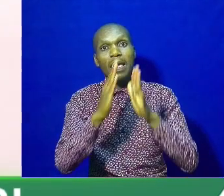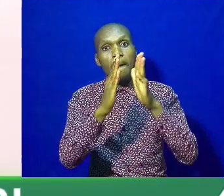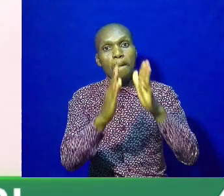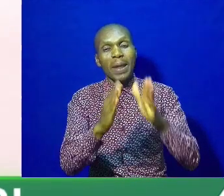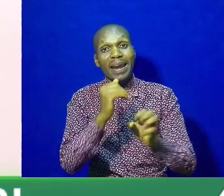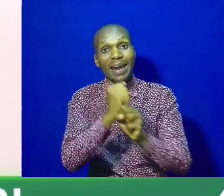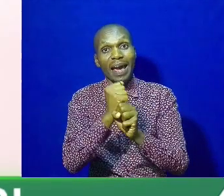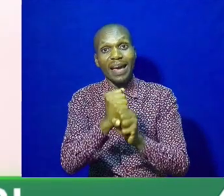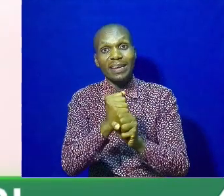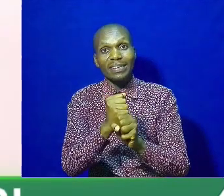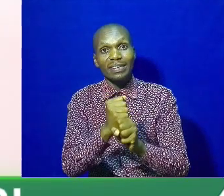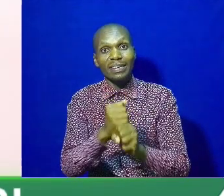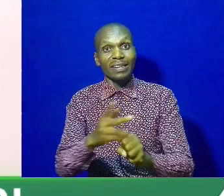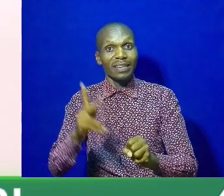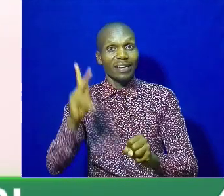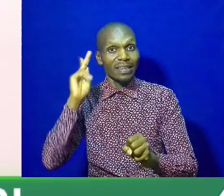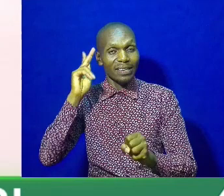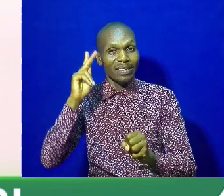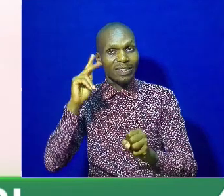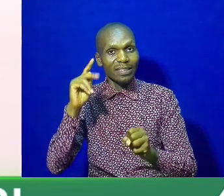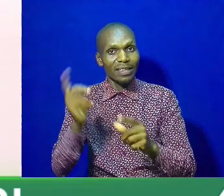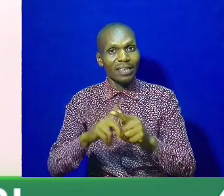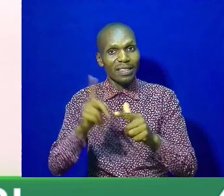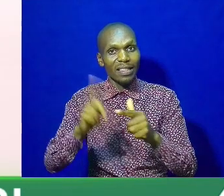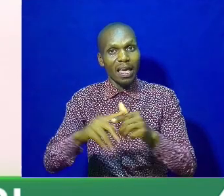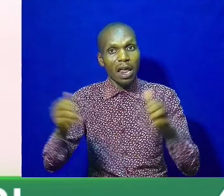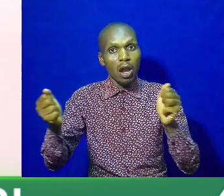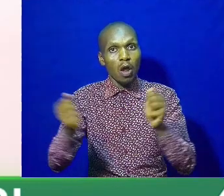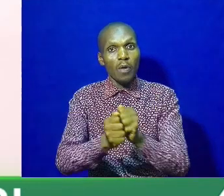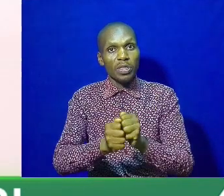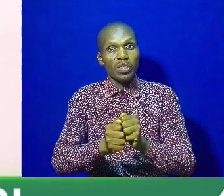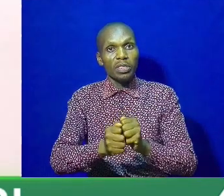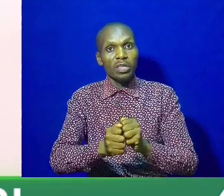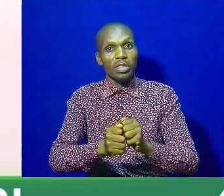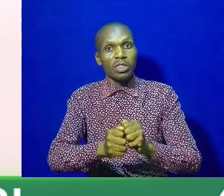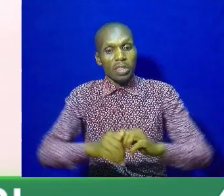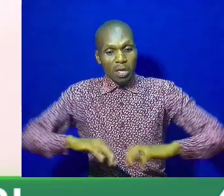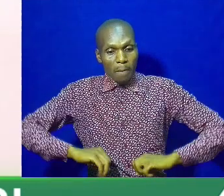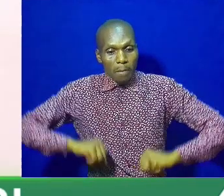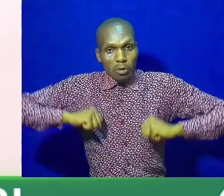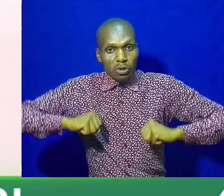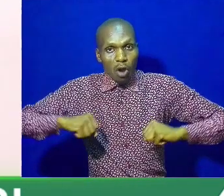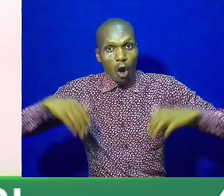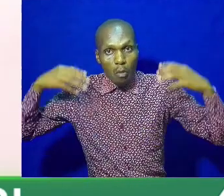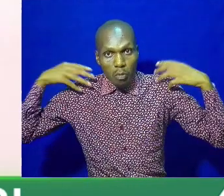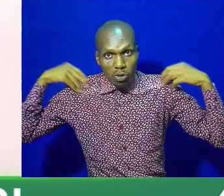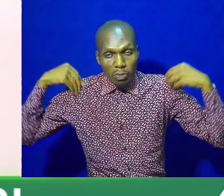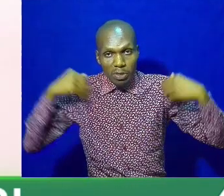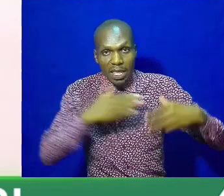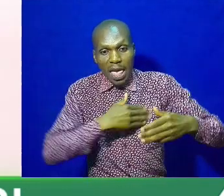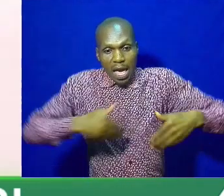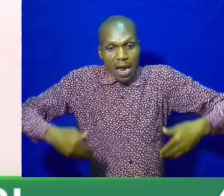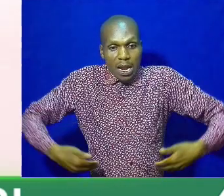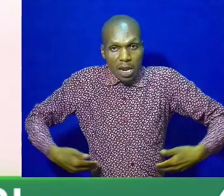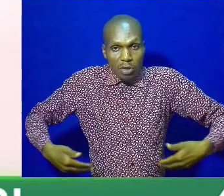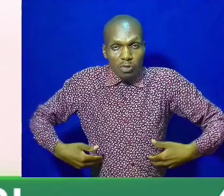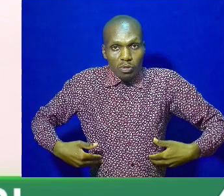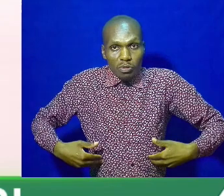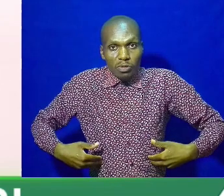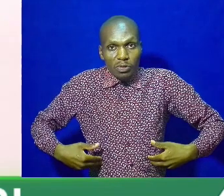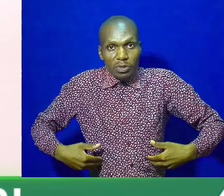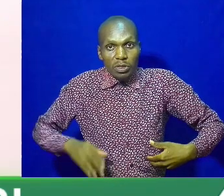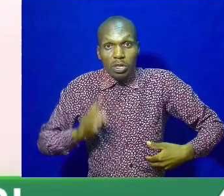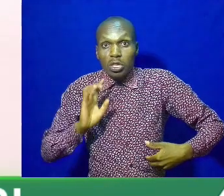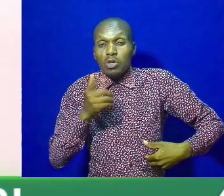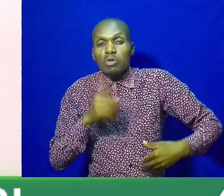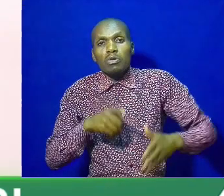chigo sorry kia Gusii Stadium ayangorengana numutineri we chigo sorry na mangana ya basae ase county ya Kisii Wilfred Rianga